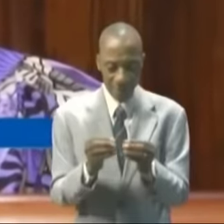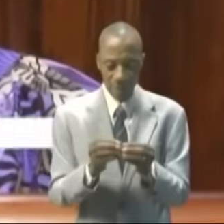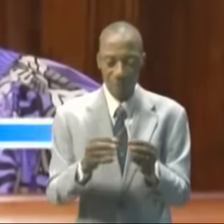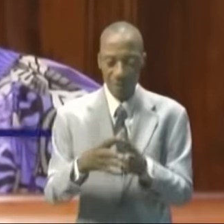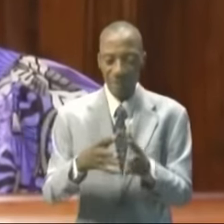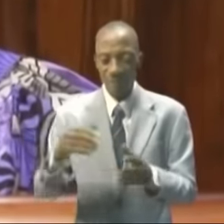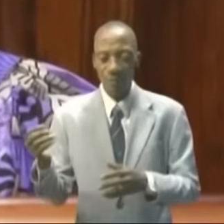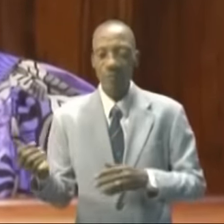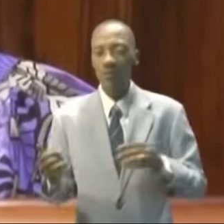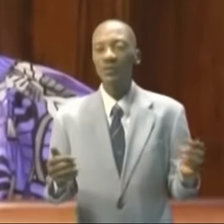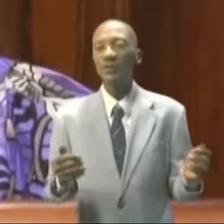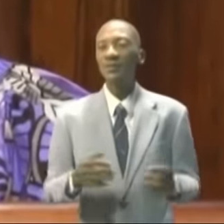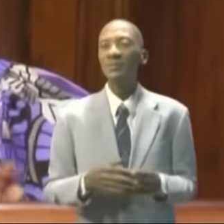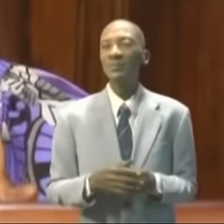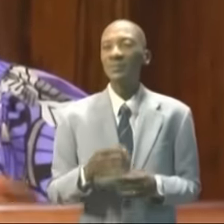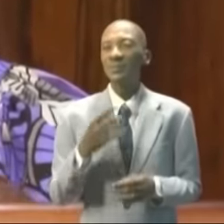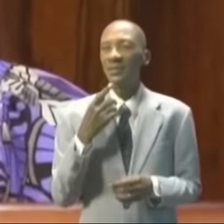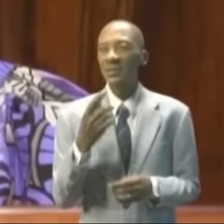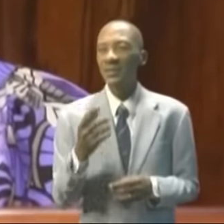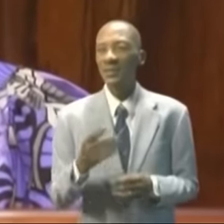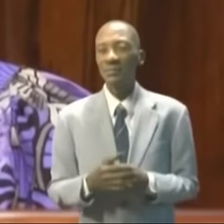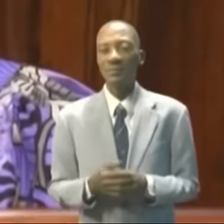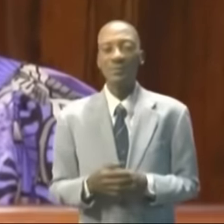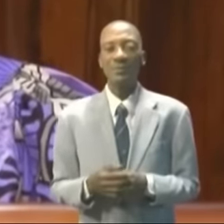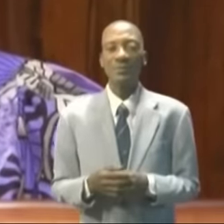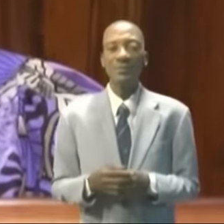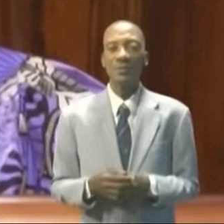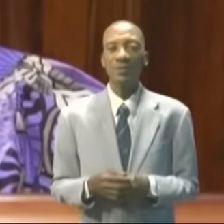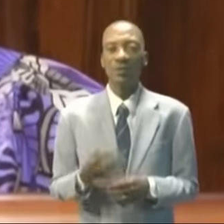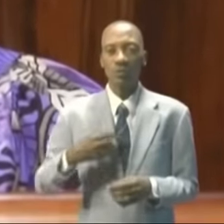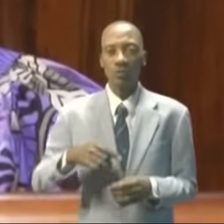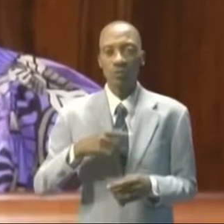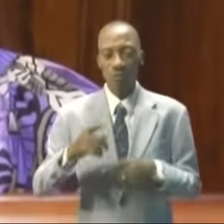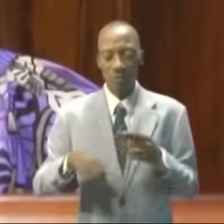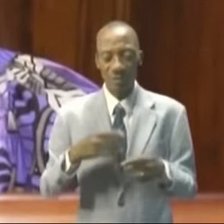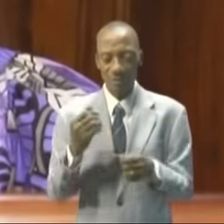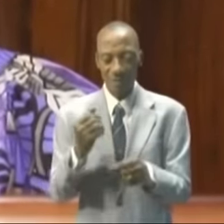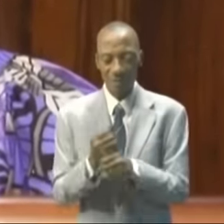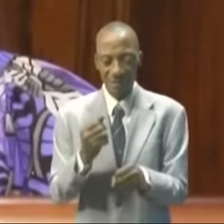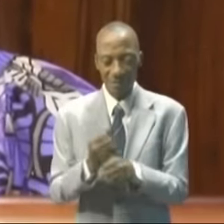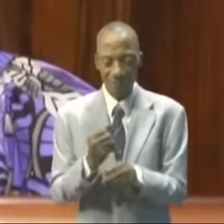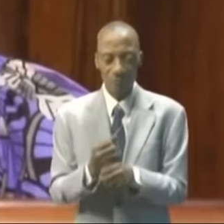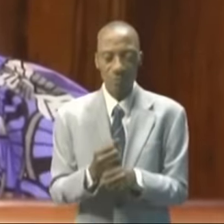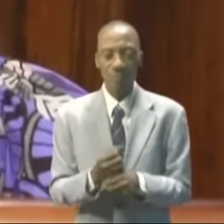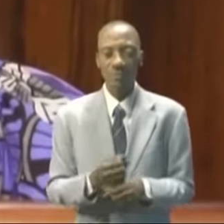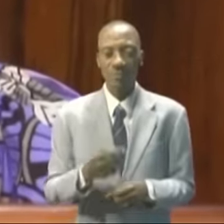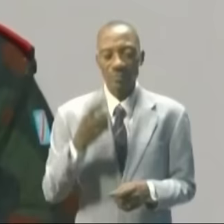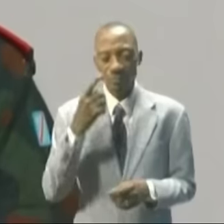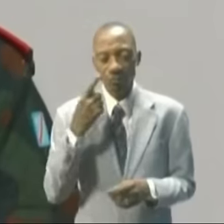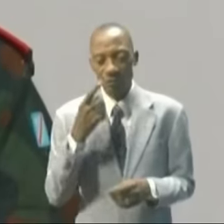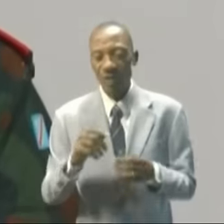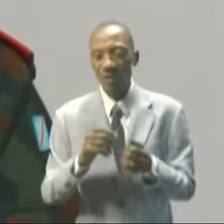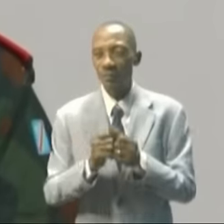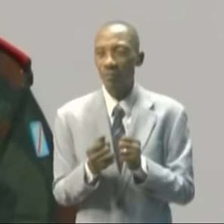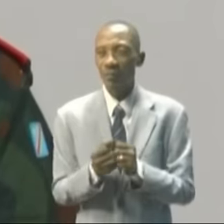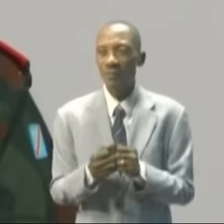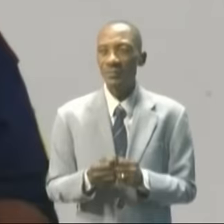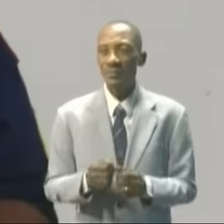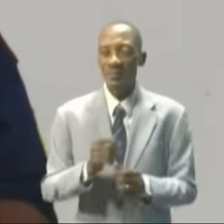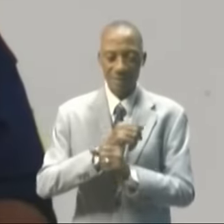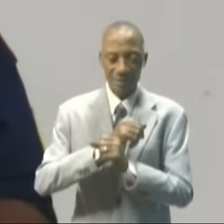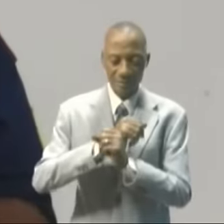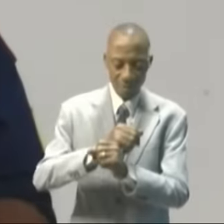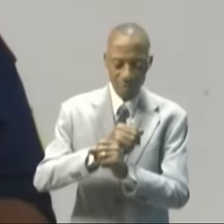rapport à ces deux jours de travaux pour reproduire les résultats que nous attendons de ces cogitations. Le point